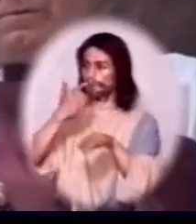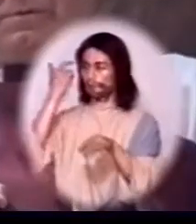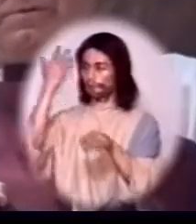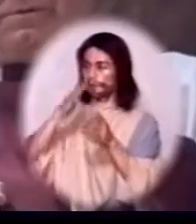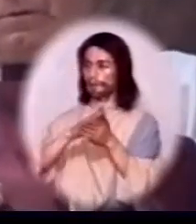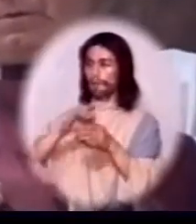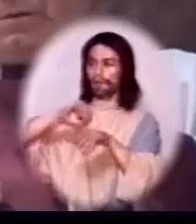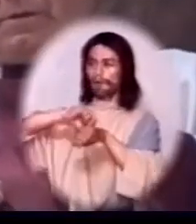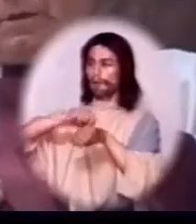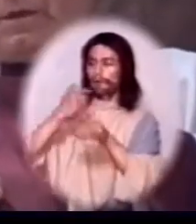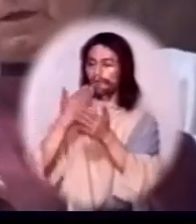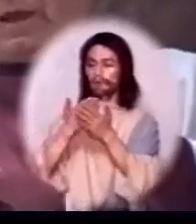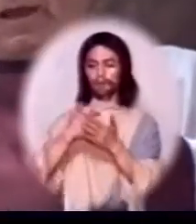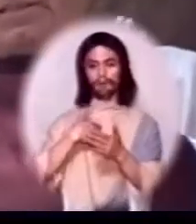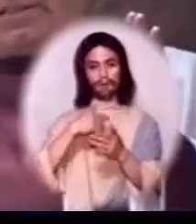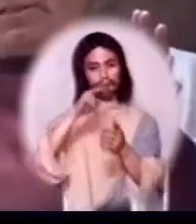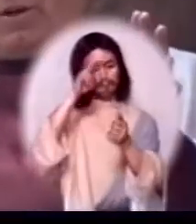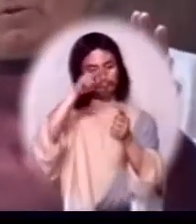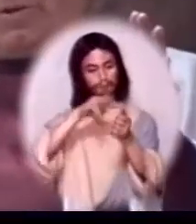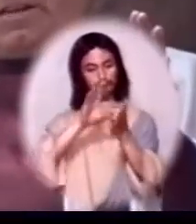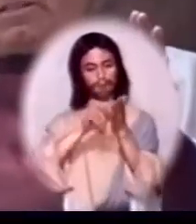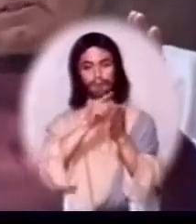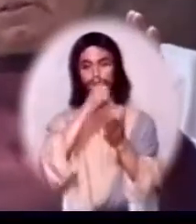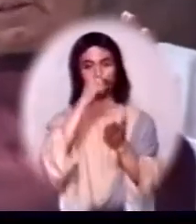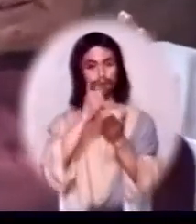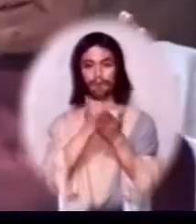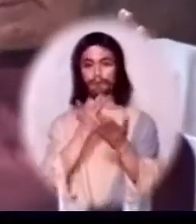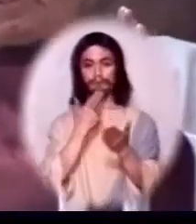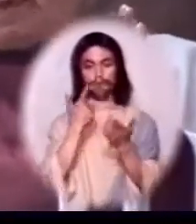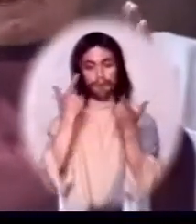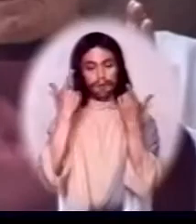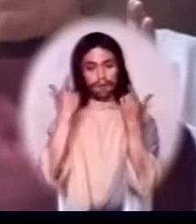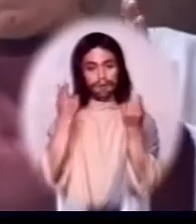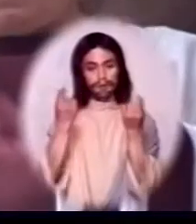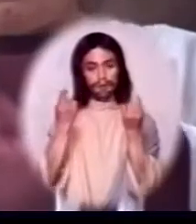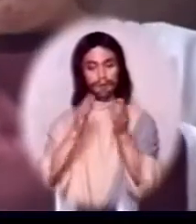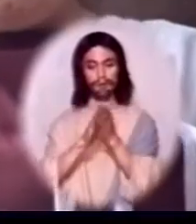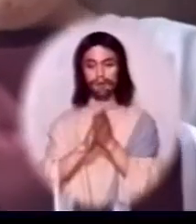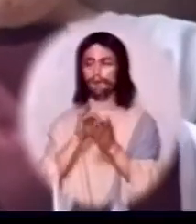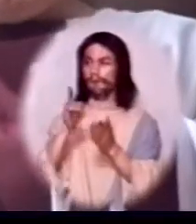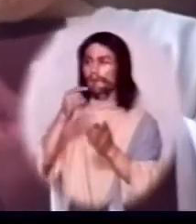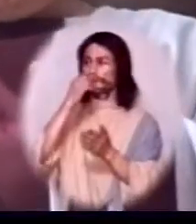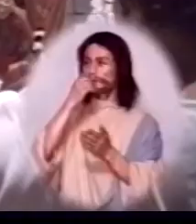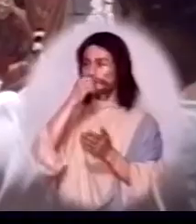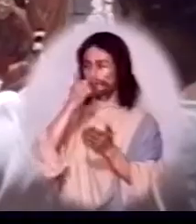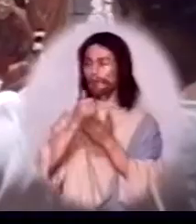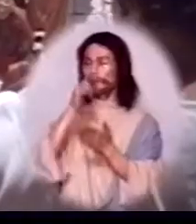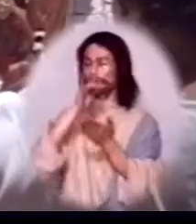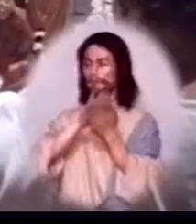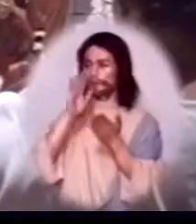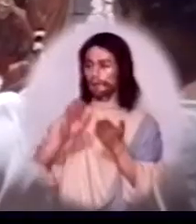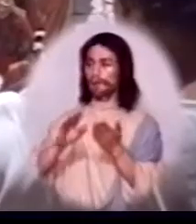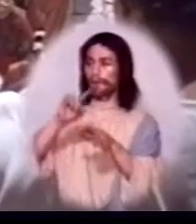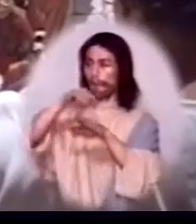벌을 내리겠소? 처벌하시오. 내가 보니 이 사람에게는 죄가 없는 것 같은데. 그는 유죄요. 시저